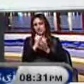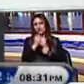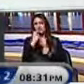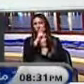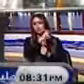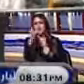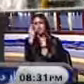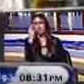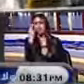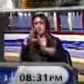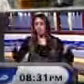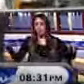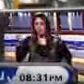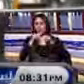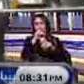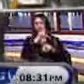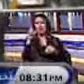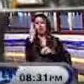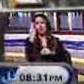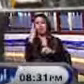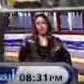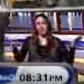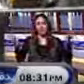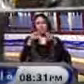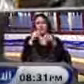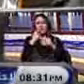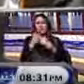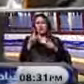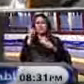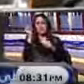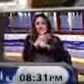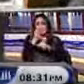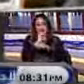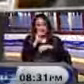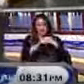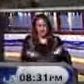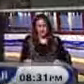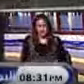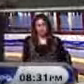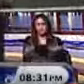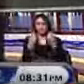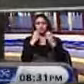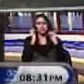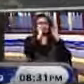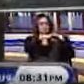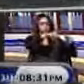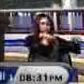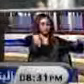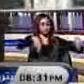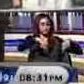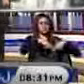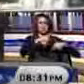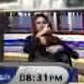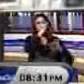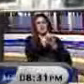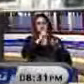3 جنيه في الشهر. من سنتين او ثلاثة اصبحت البلد كلها خالية تماما من محو الامية، وده كان بفضل برضو